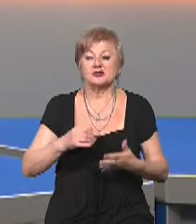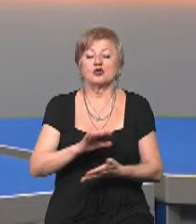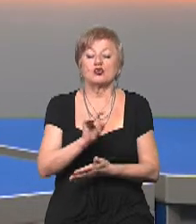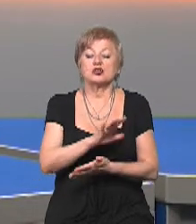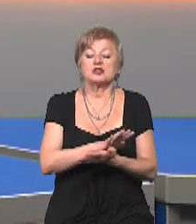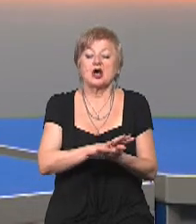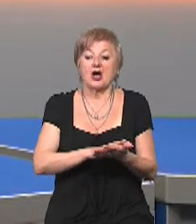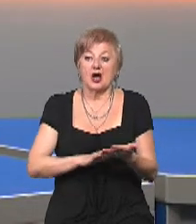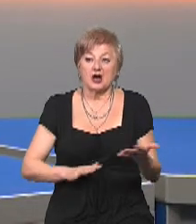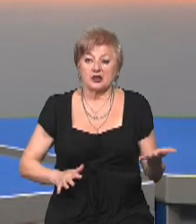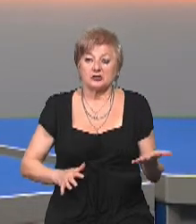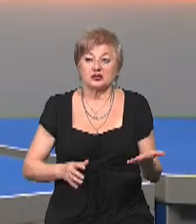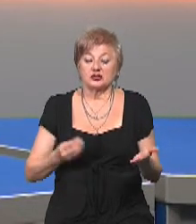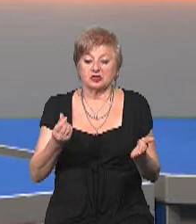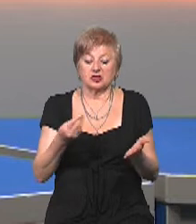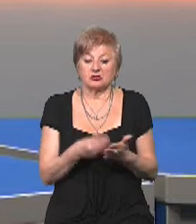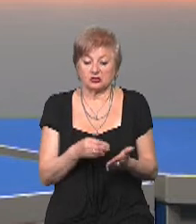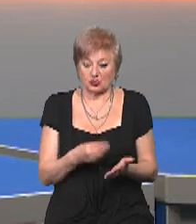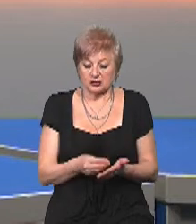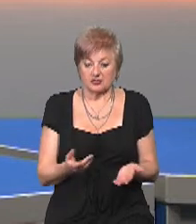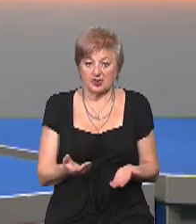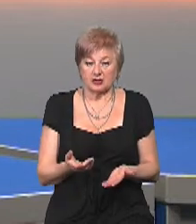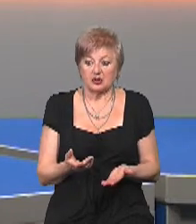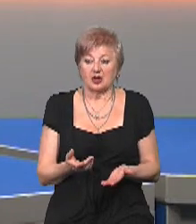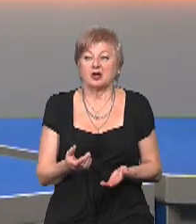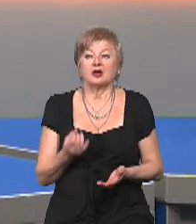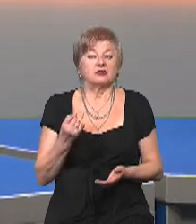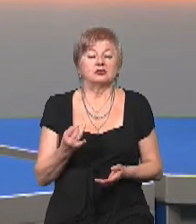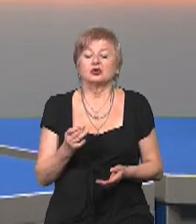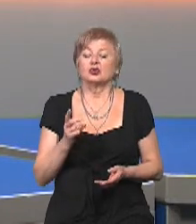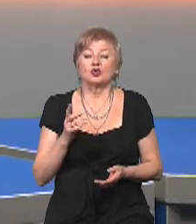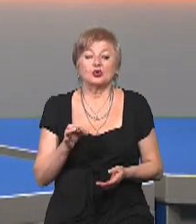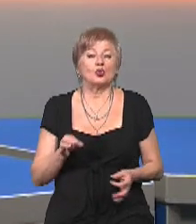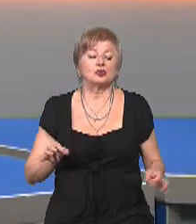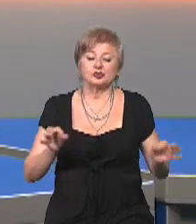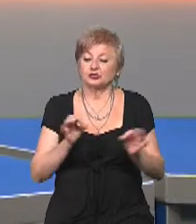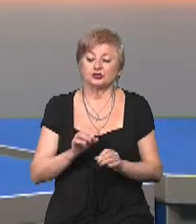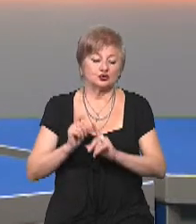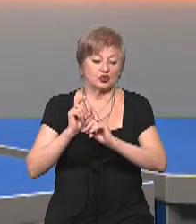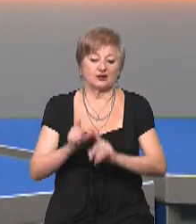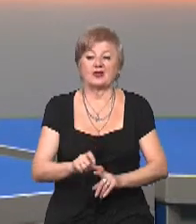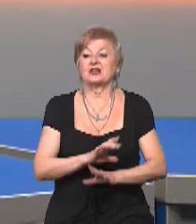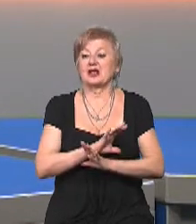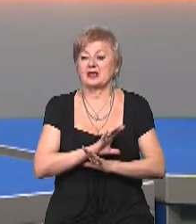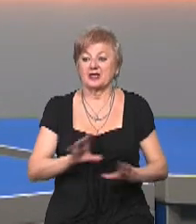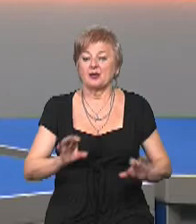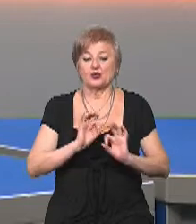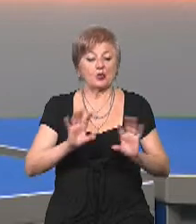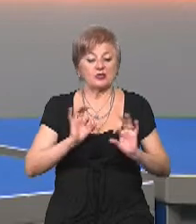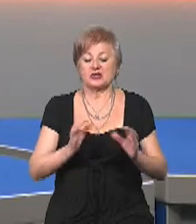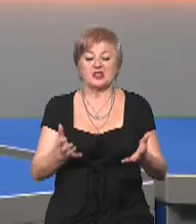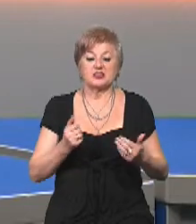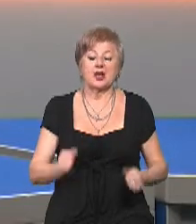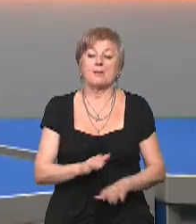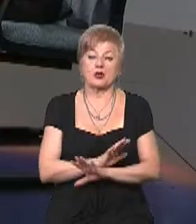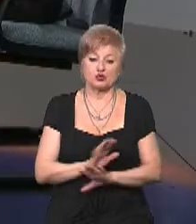дальнейшего существования именно тарифов на передачу, но даже никакого вразумительного ответа, никаких пояснений мы так и не получили